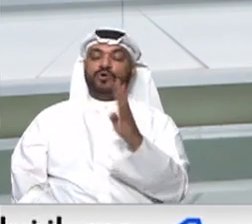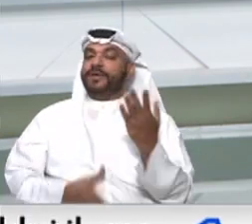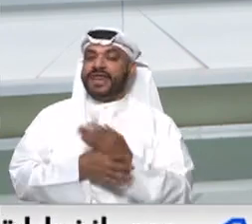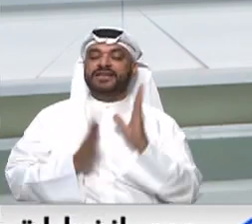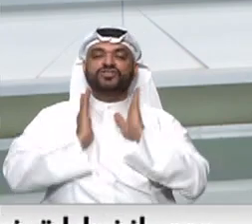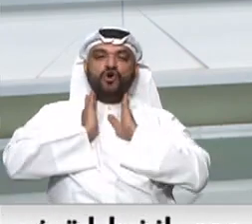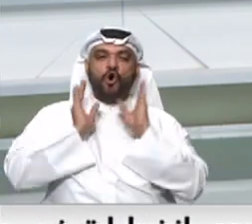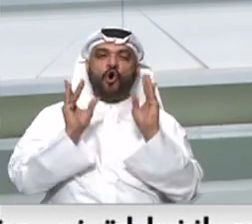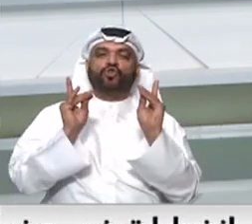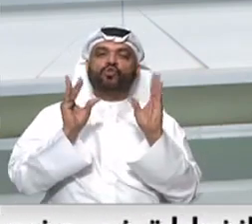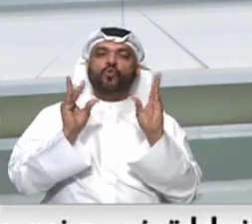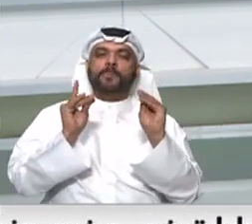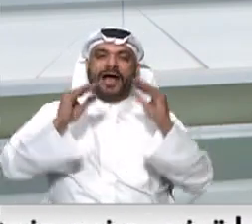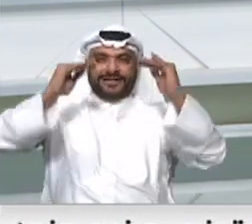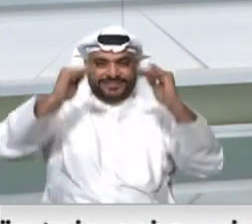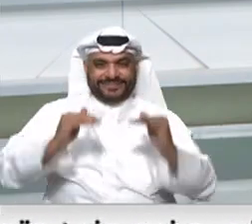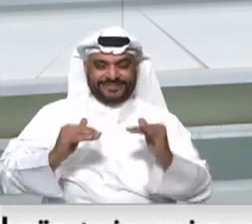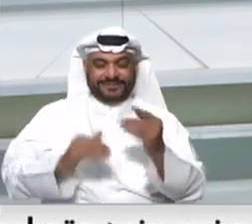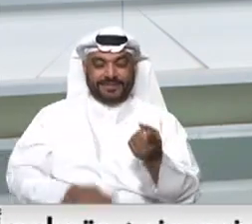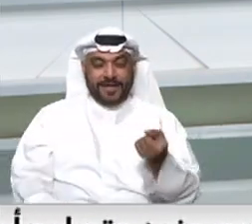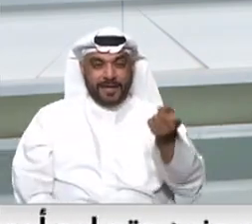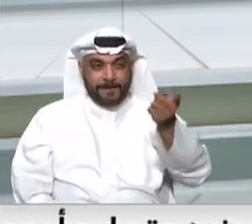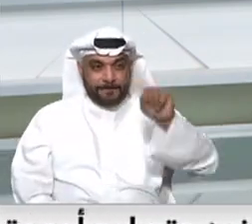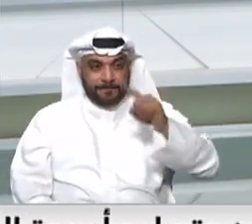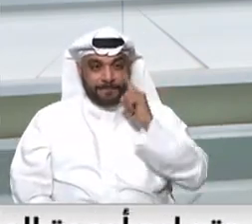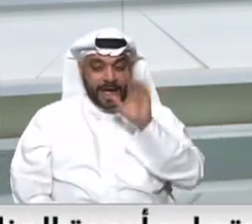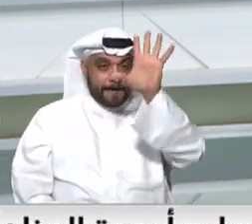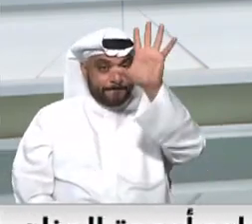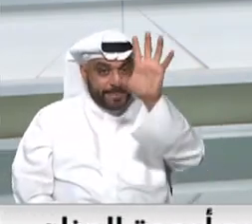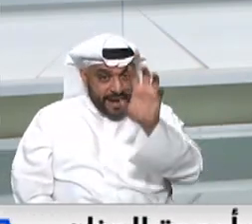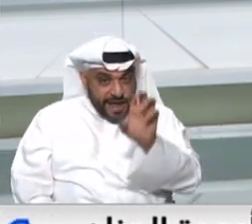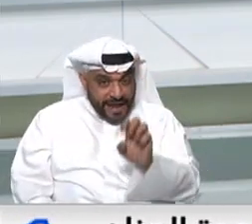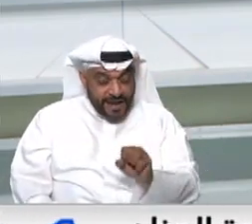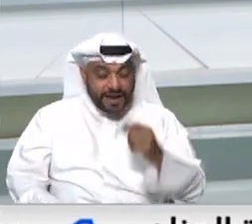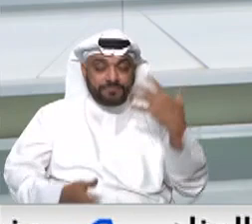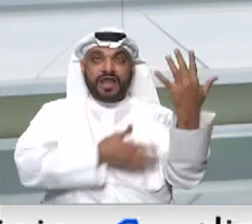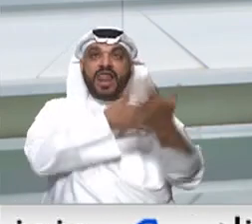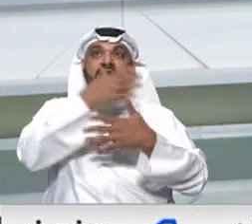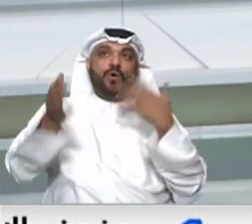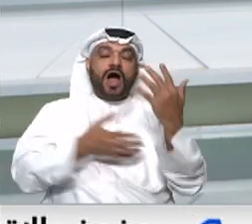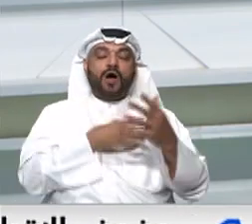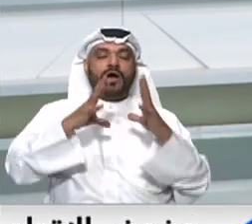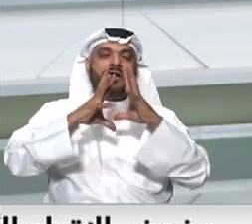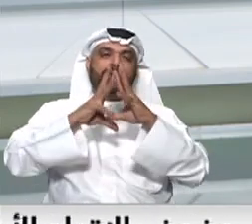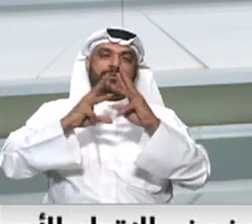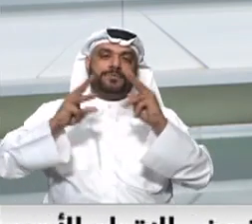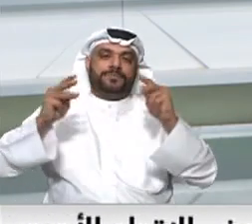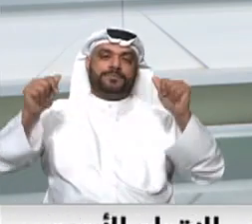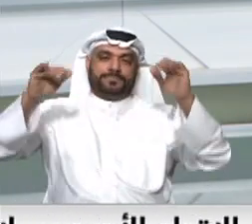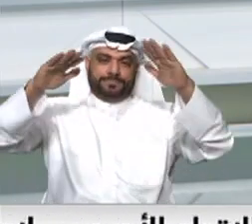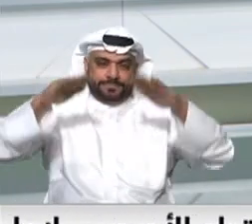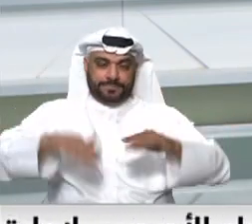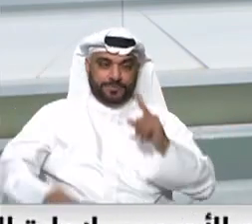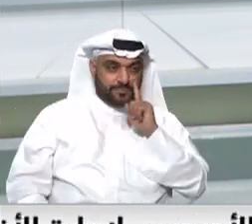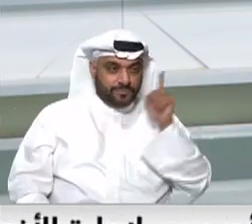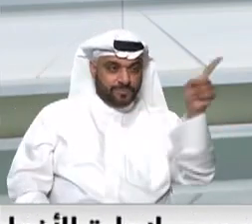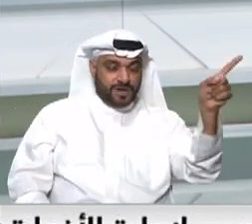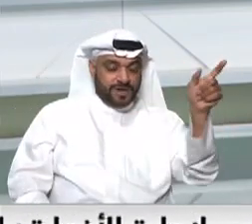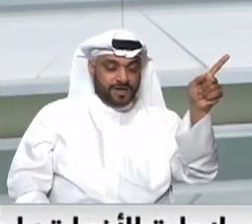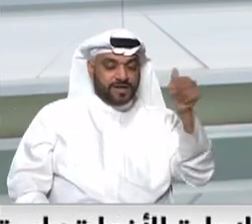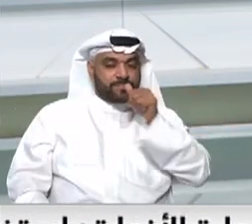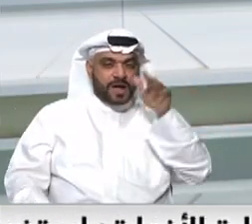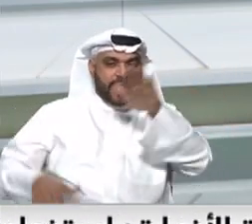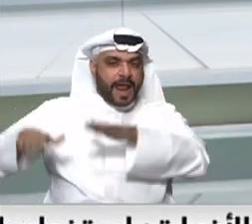مئويه مساء باذن الله تتراجع سرعه الرياح لكن البحر خلال النهر راح يكون معتدل الى